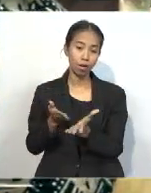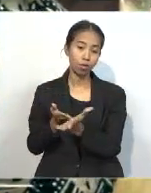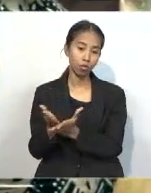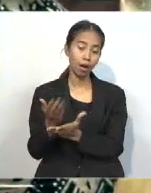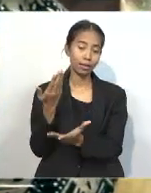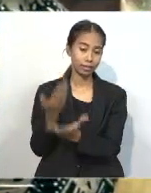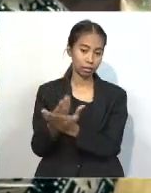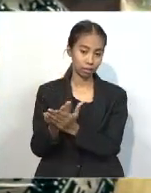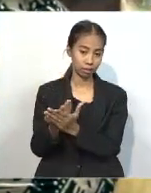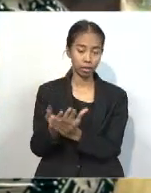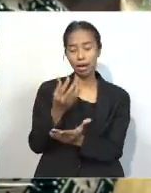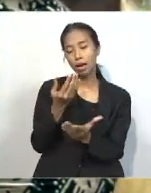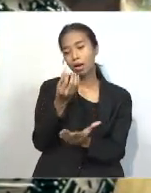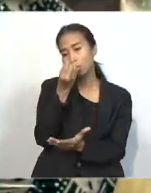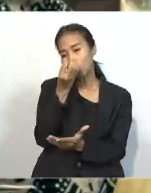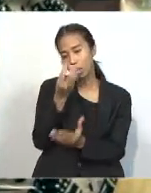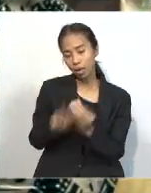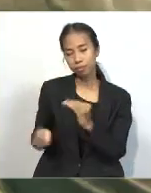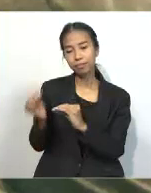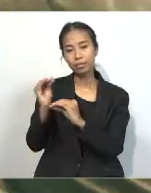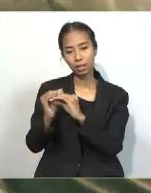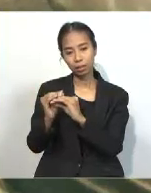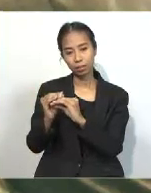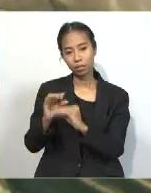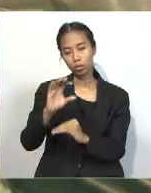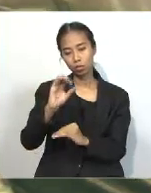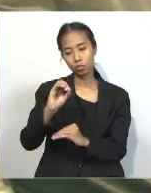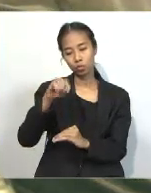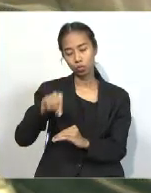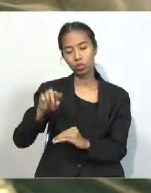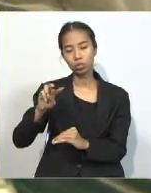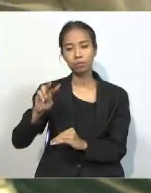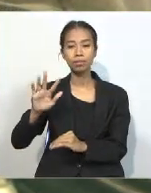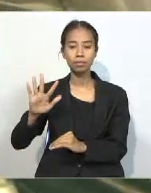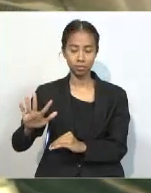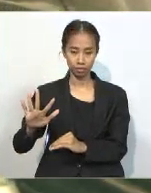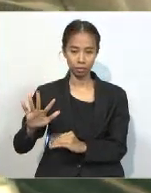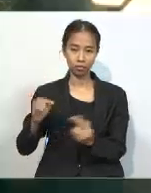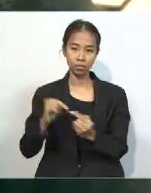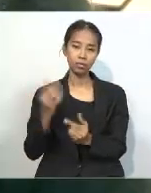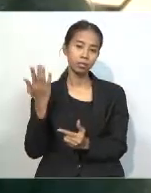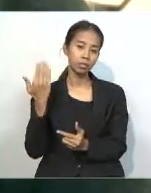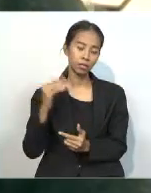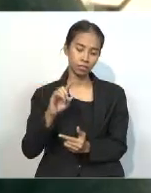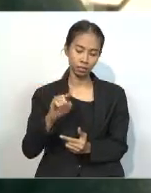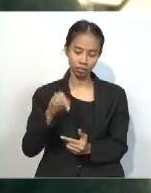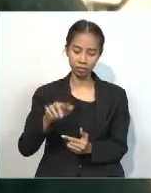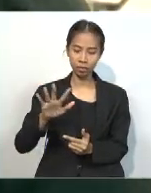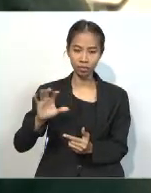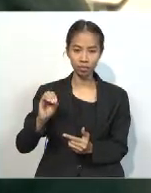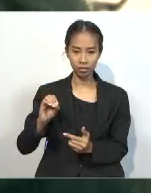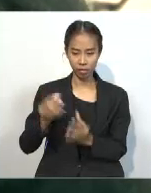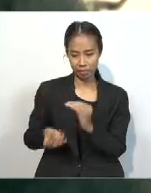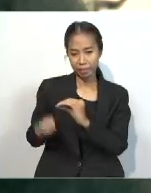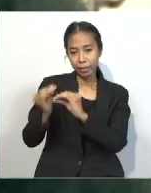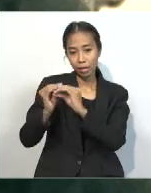หรือว่ากนง.ปรับขึ้นอัตราดอกเบี้ยนโยบายร้อยละ 0.25 จากร้อยละ